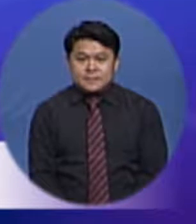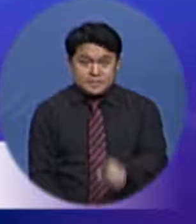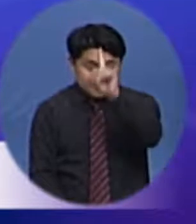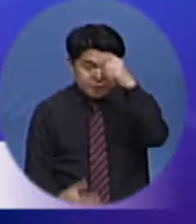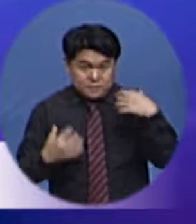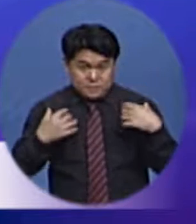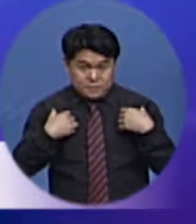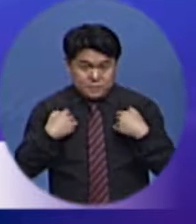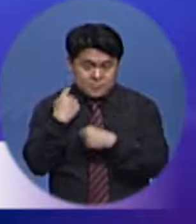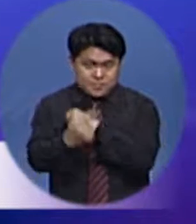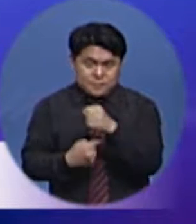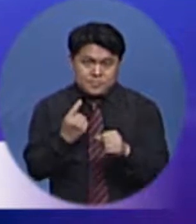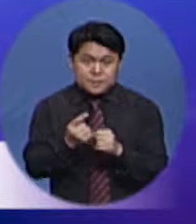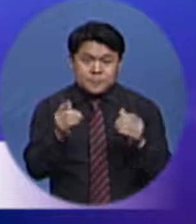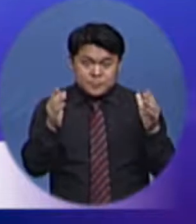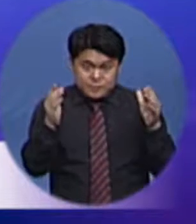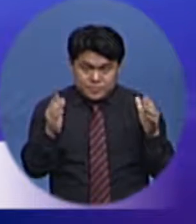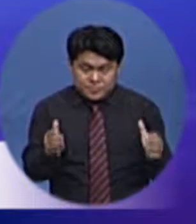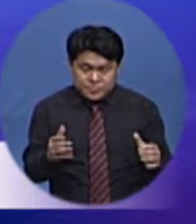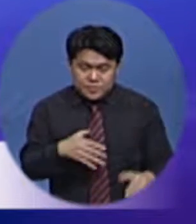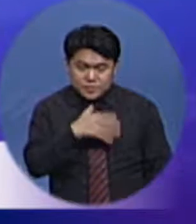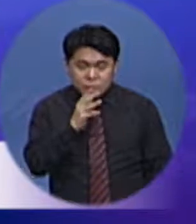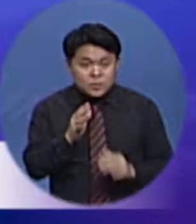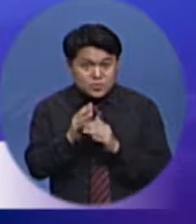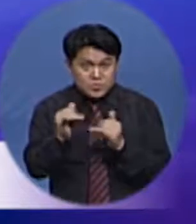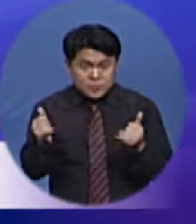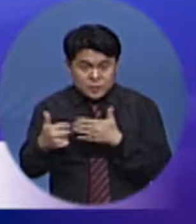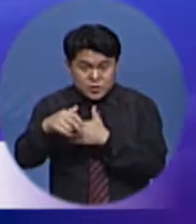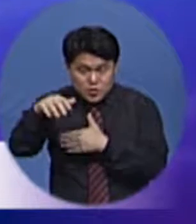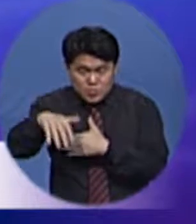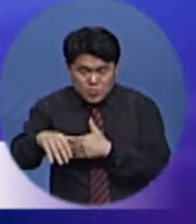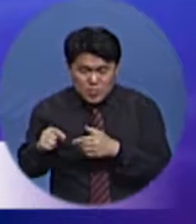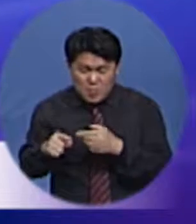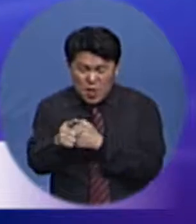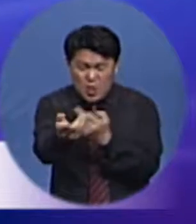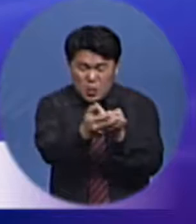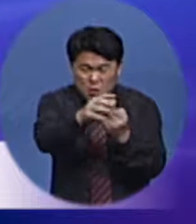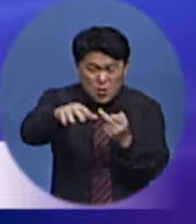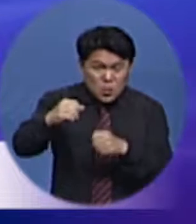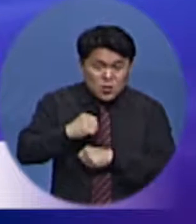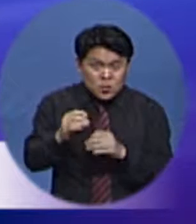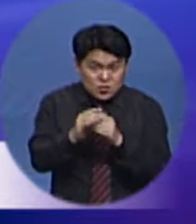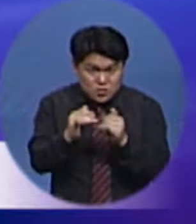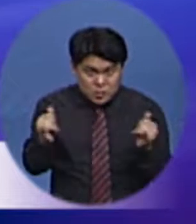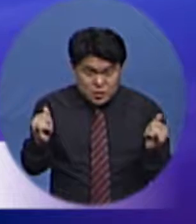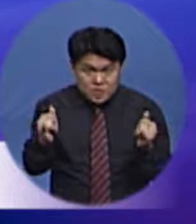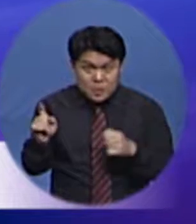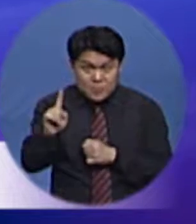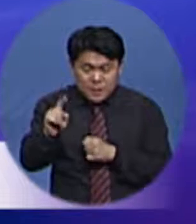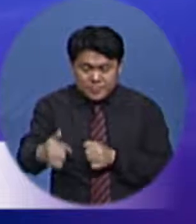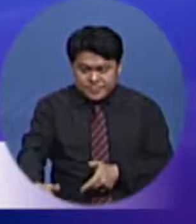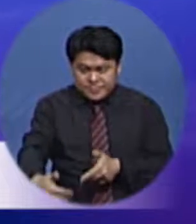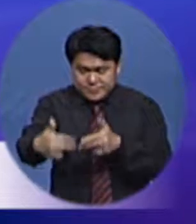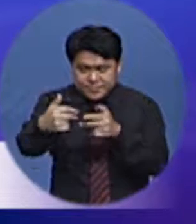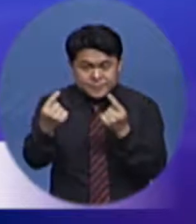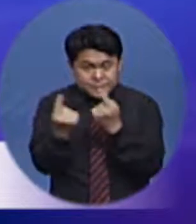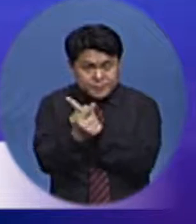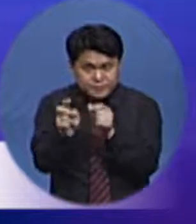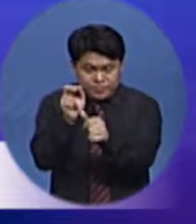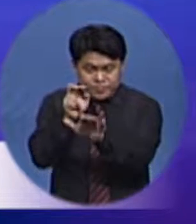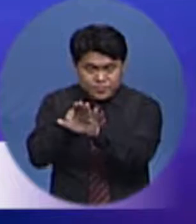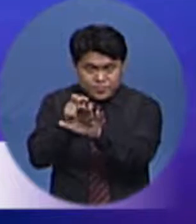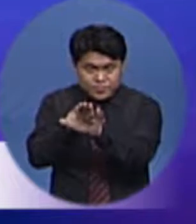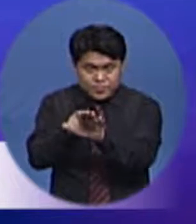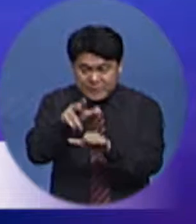정부는 지난 1년 동안 일부 노인요양시설이나 외딴 지역 주둔군인 등을 대상으로 원격진료 시범